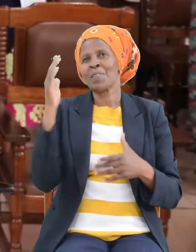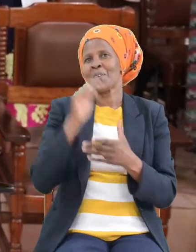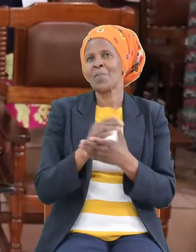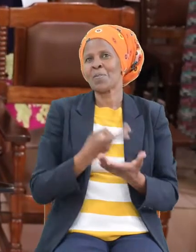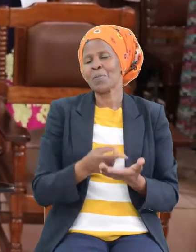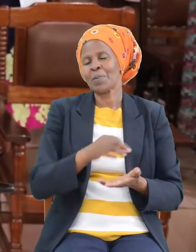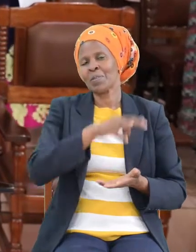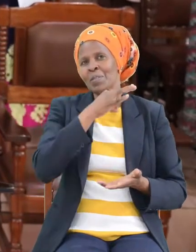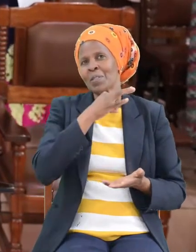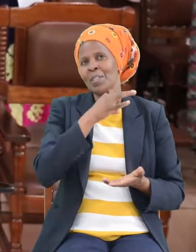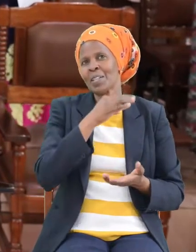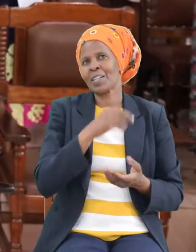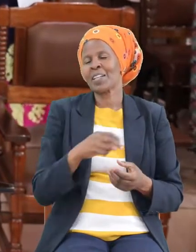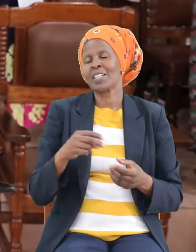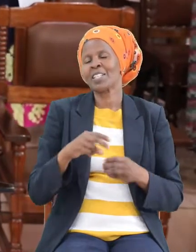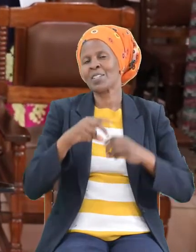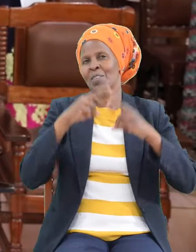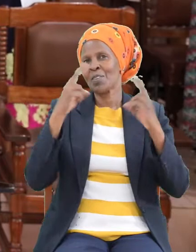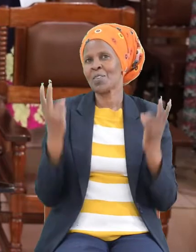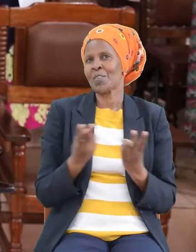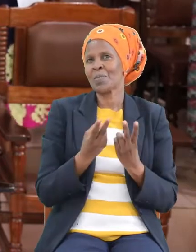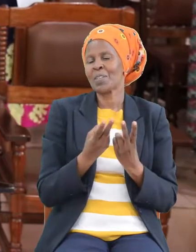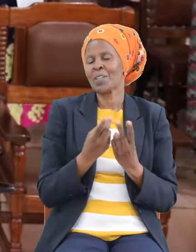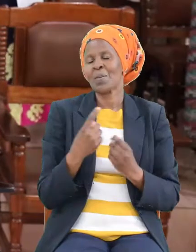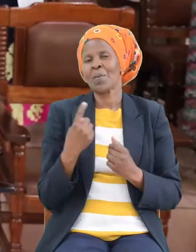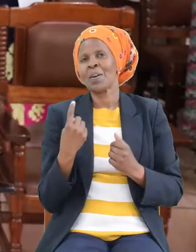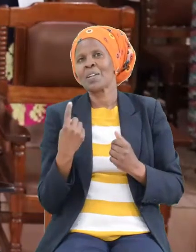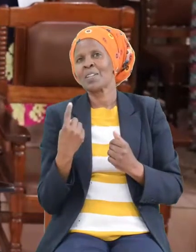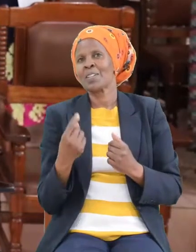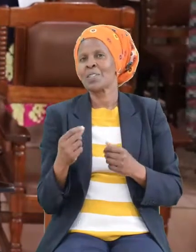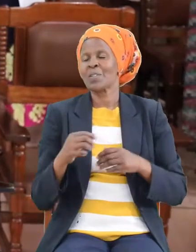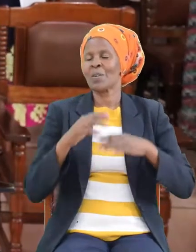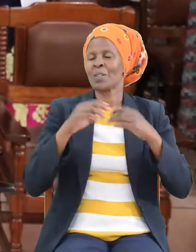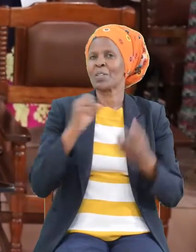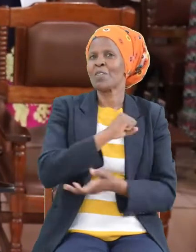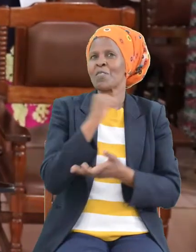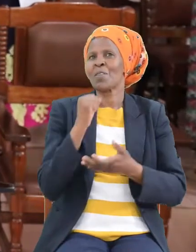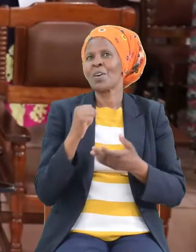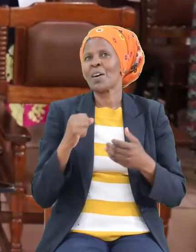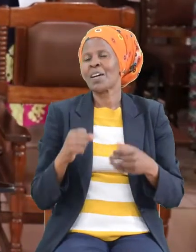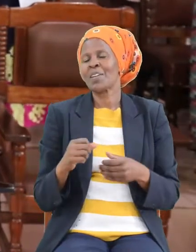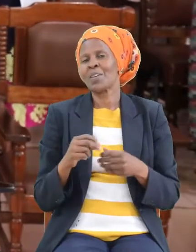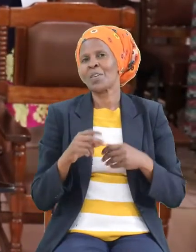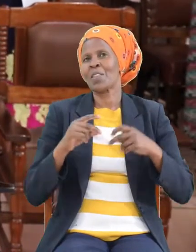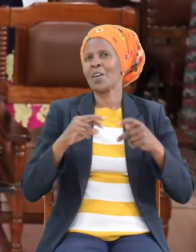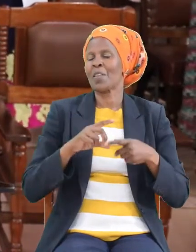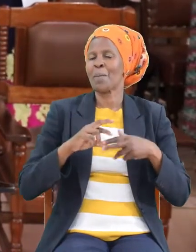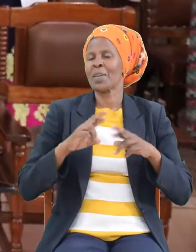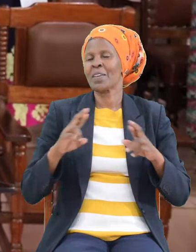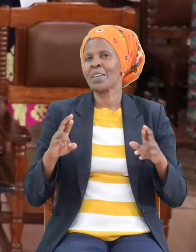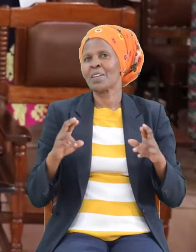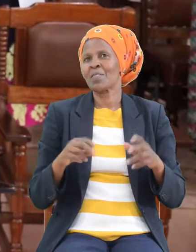Amwamini Roho Mtakatifu, kanisa takatifu lilo umoja, shirika wa takatifu, ondoleo la